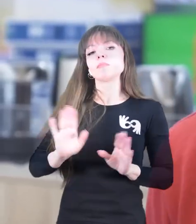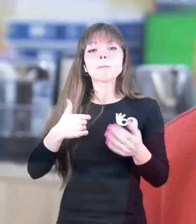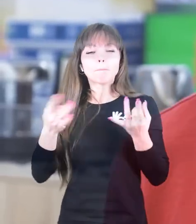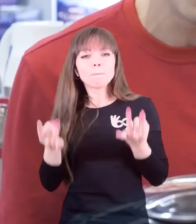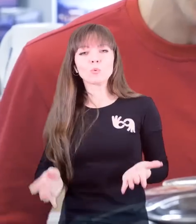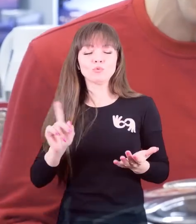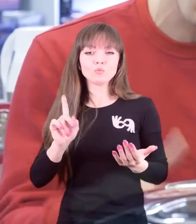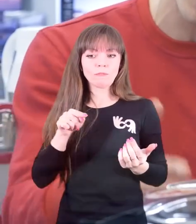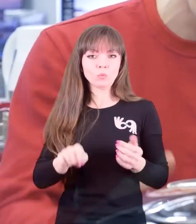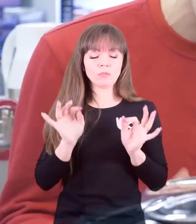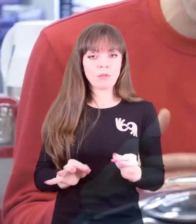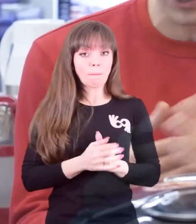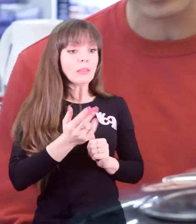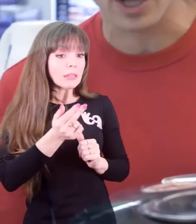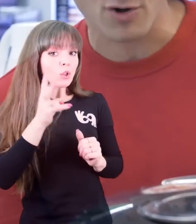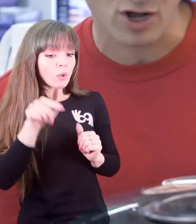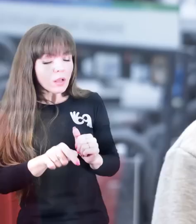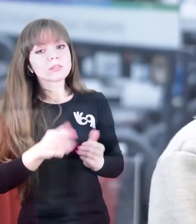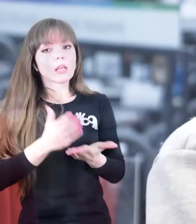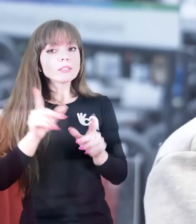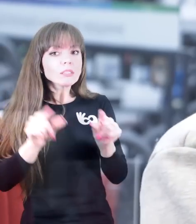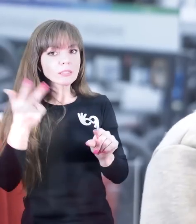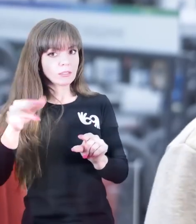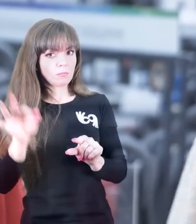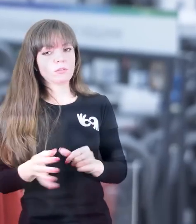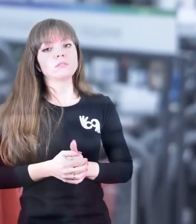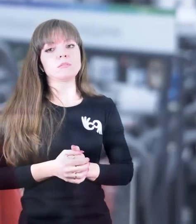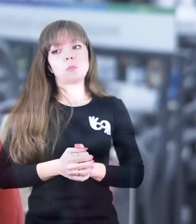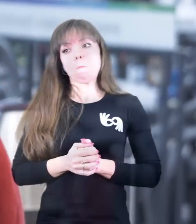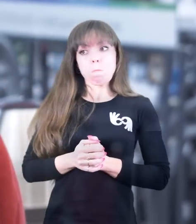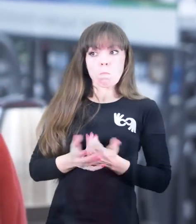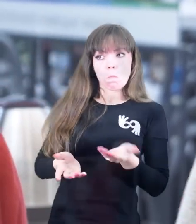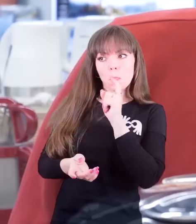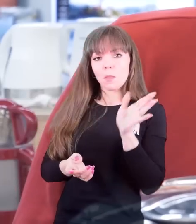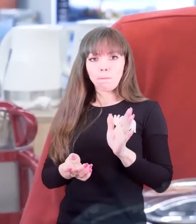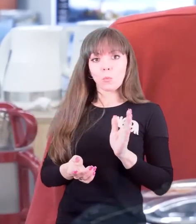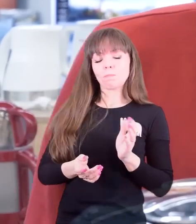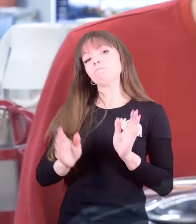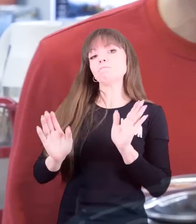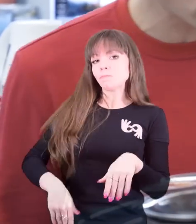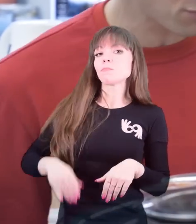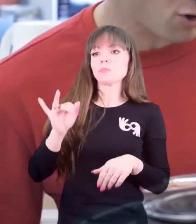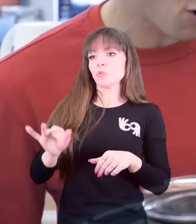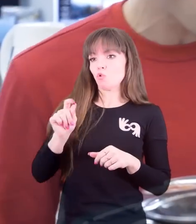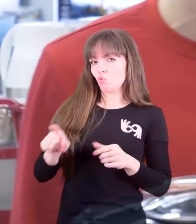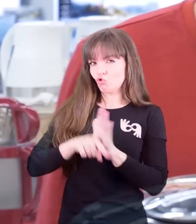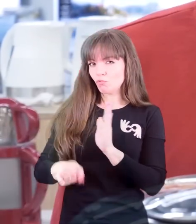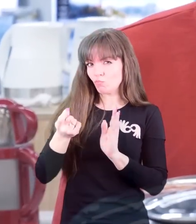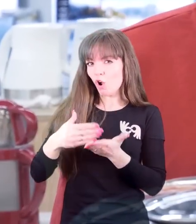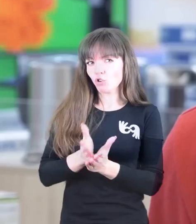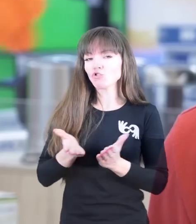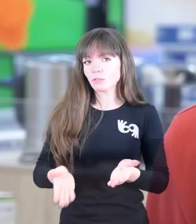же подороже. Мне что-то простенькое, вот это самый раз. Да, но на данную мультиварку действует скидка 30%. Слушайте, она не такая уж и плохая,